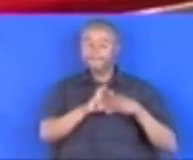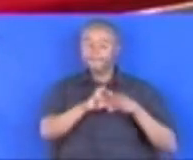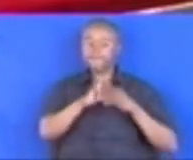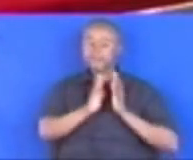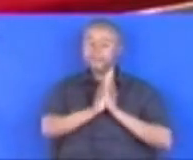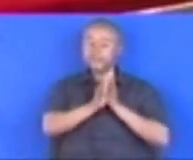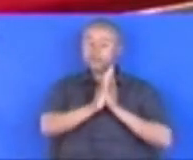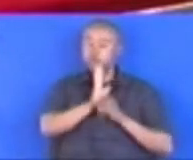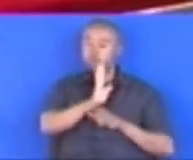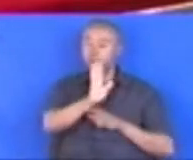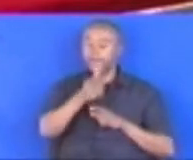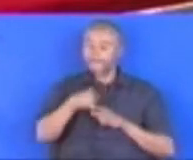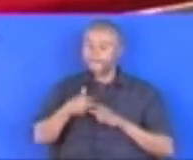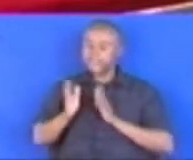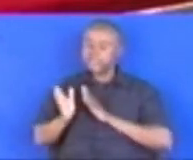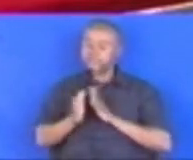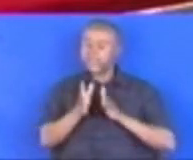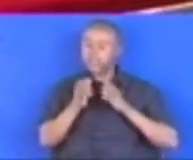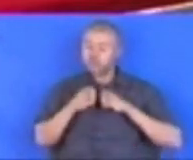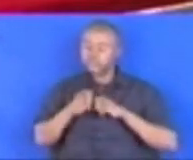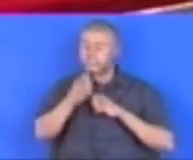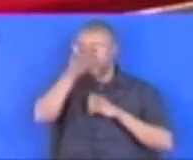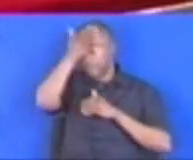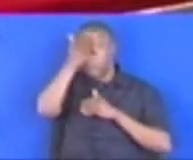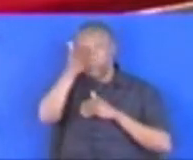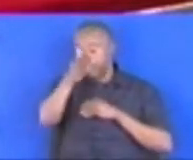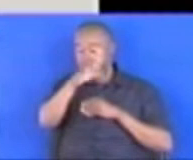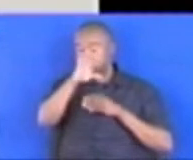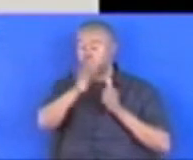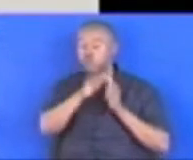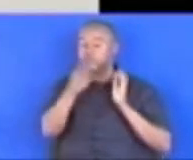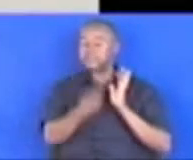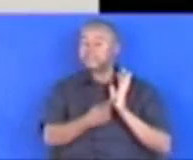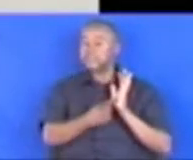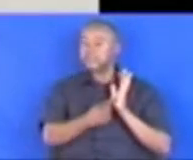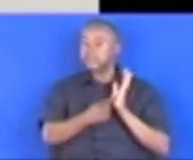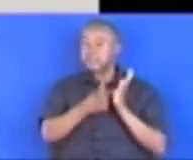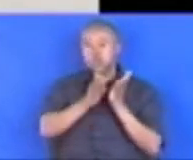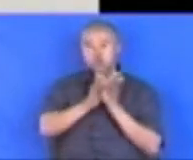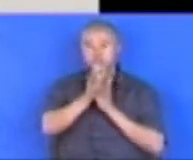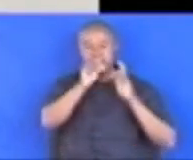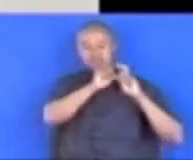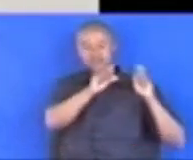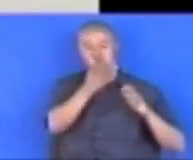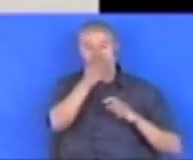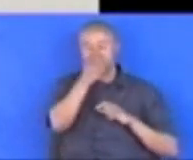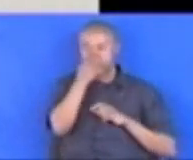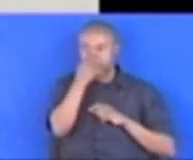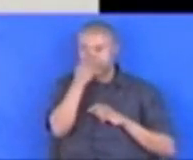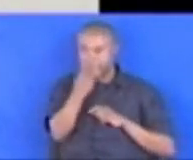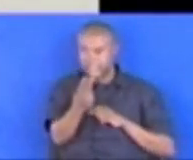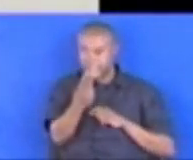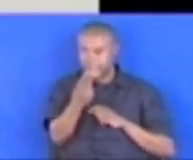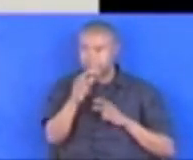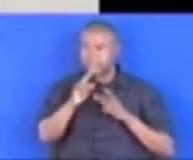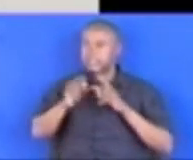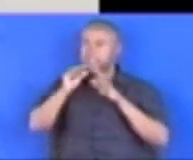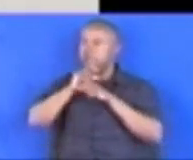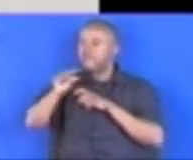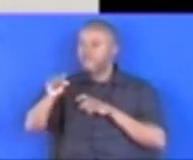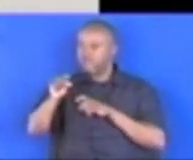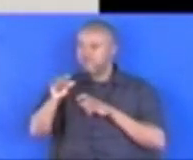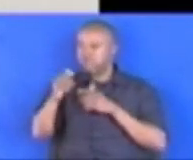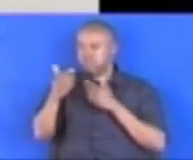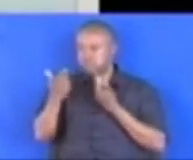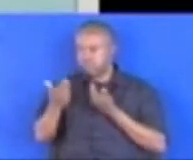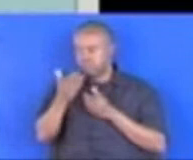wake wote ilipanga kutekeleza vipaumbele 16 kupitia fungu 52 idara kuu ya afya na fungu 53